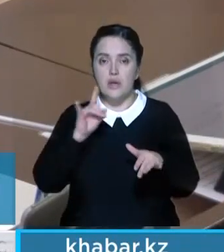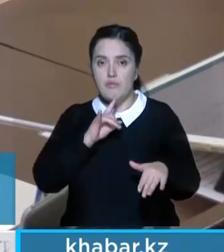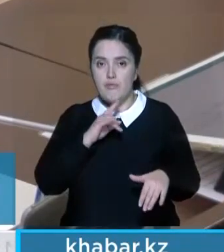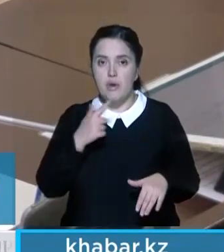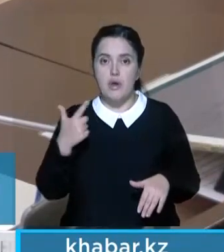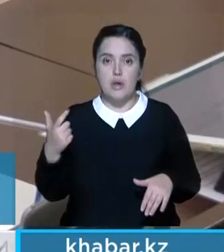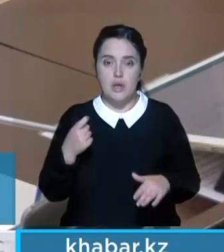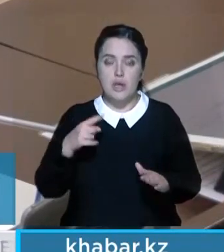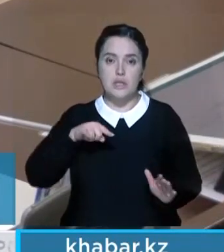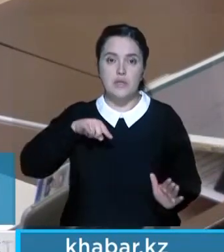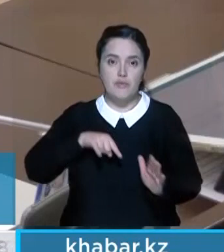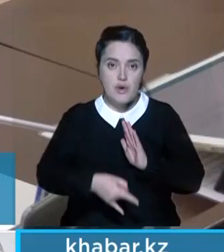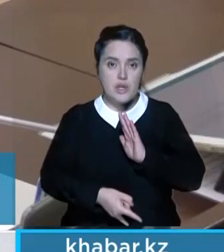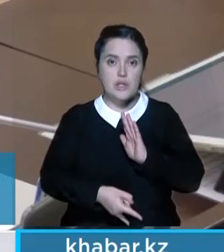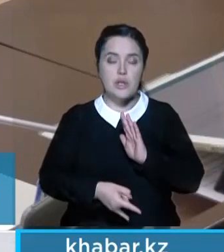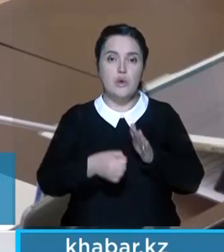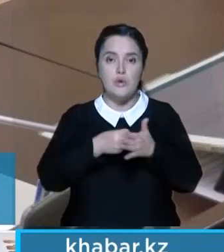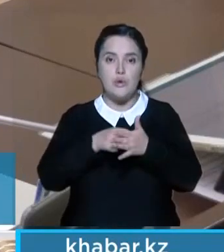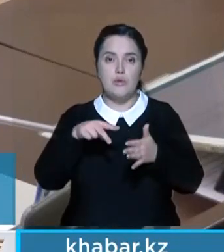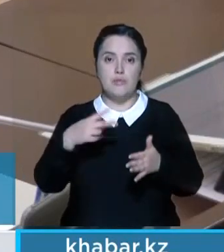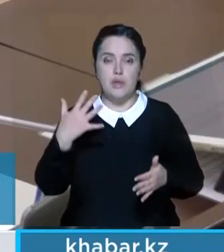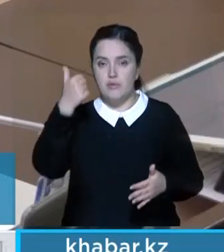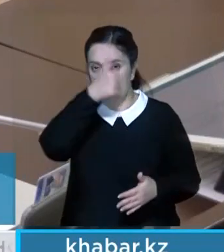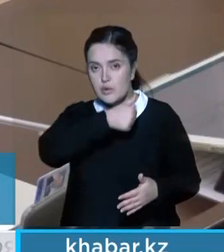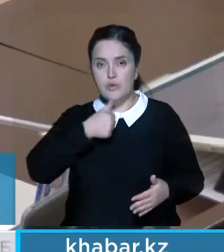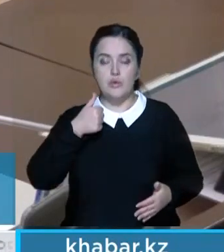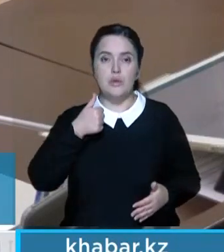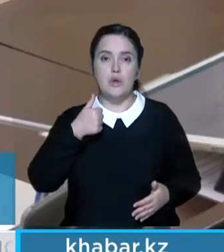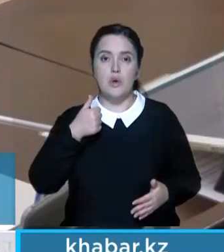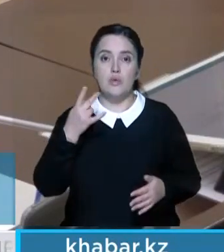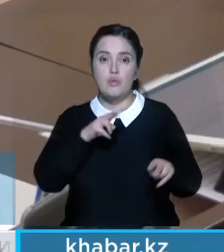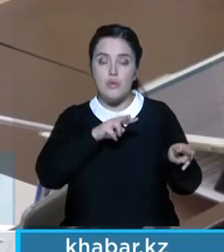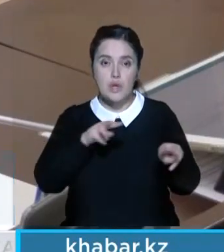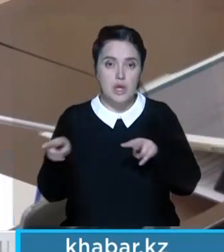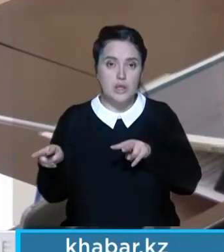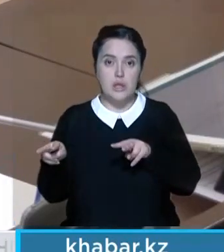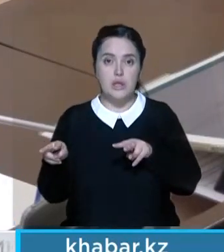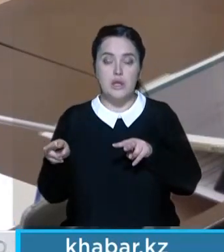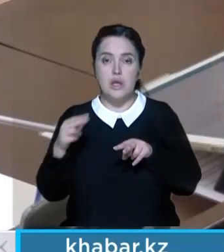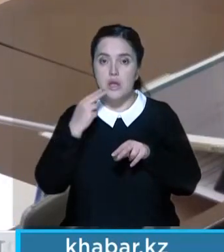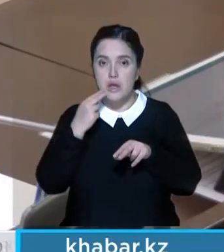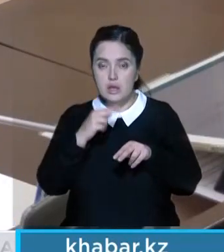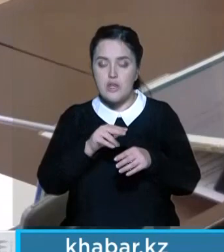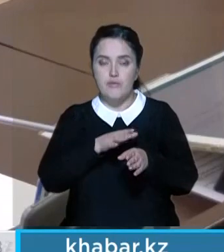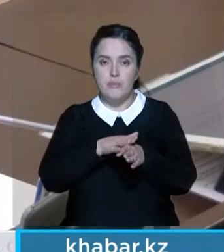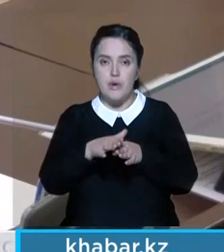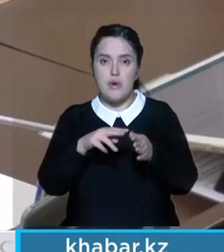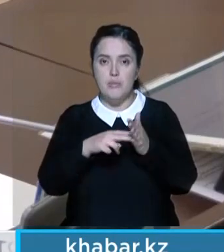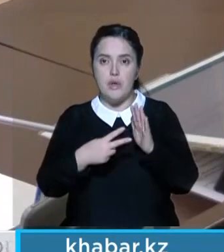скважин на указанной территории до 2025 года необходимо контролировать своевременное качественное выполнение